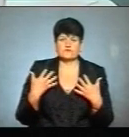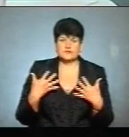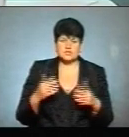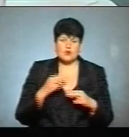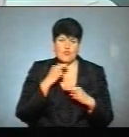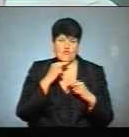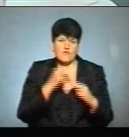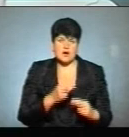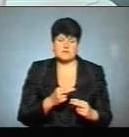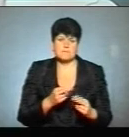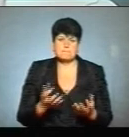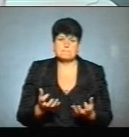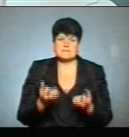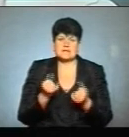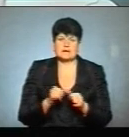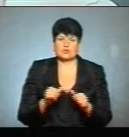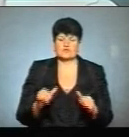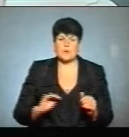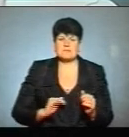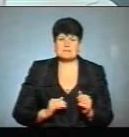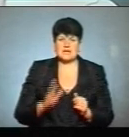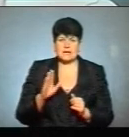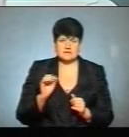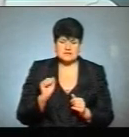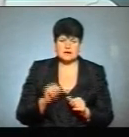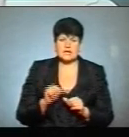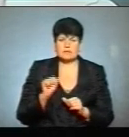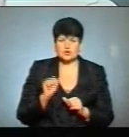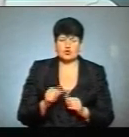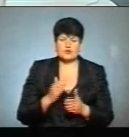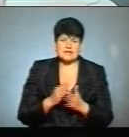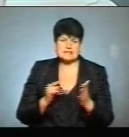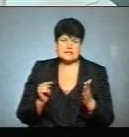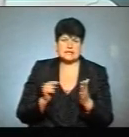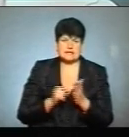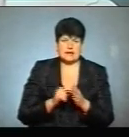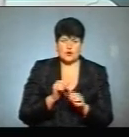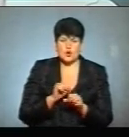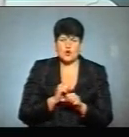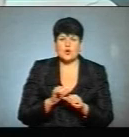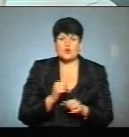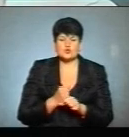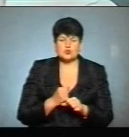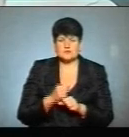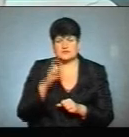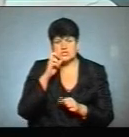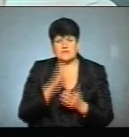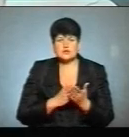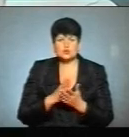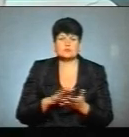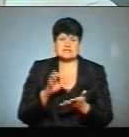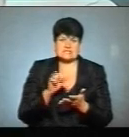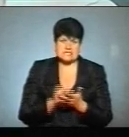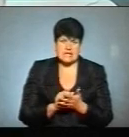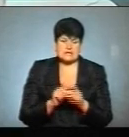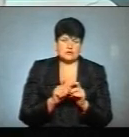там приділяє підтримки розвитку підприємництва. Крім того, є стратегія розроблена в державній службі зайнятості,